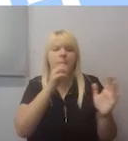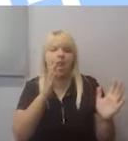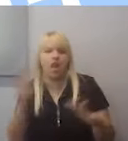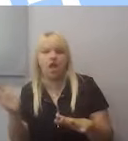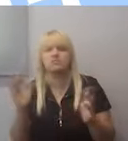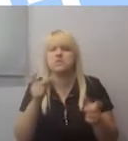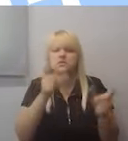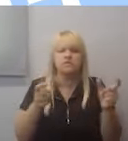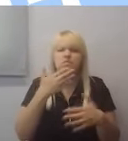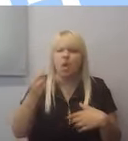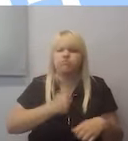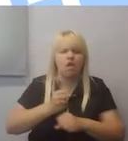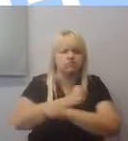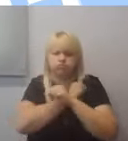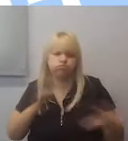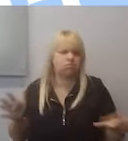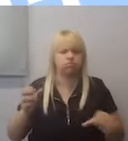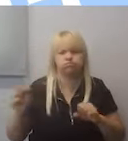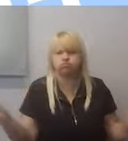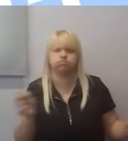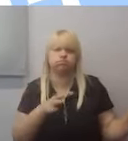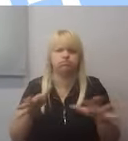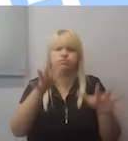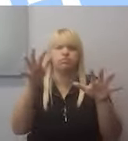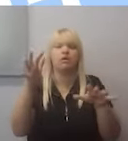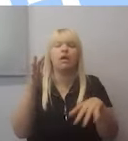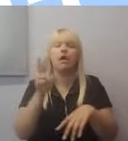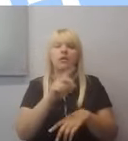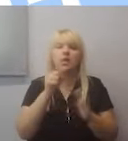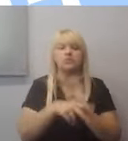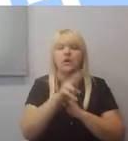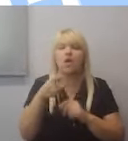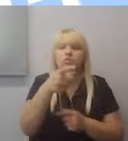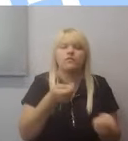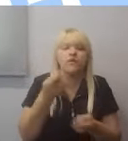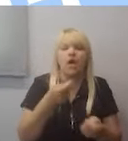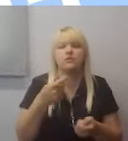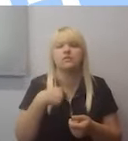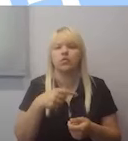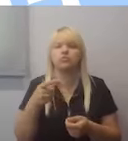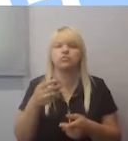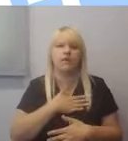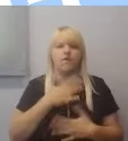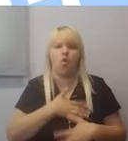vai kuri nestreso tādu nav jautājums kā tu šajā kā tu pārvaldi un kā tu tiec galā ar savu organisma